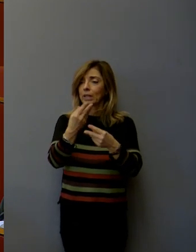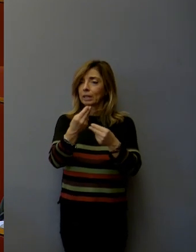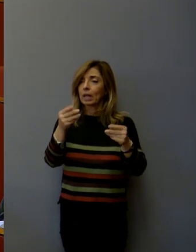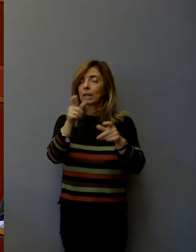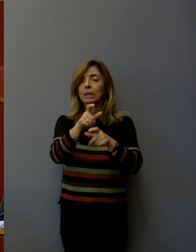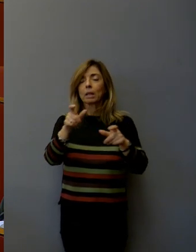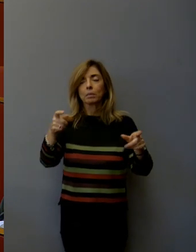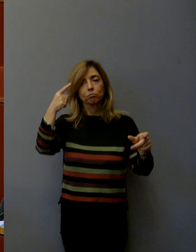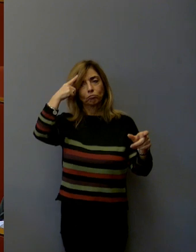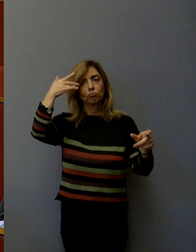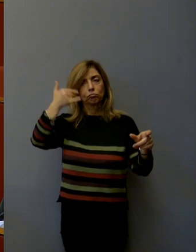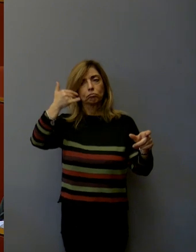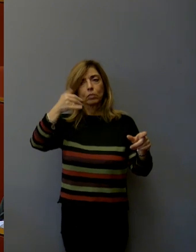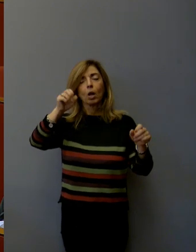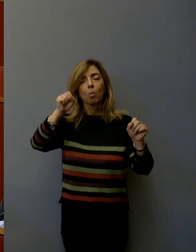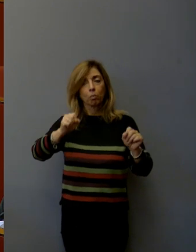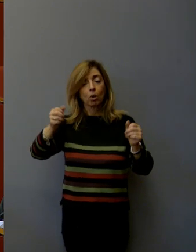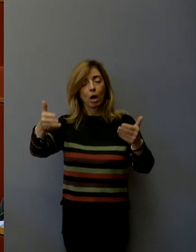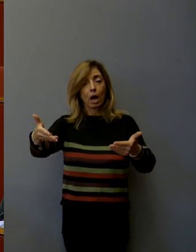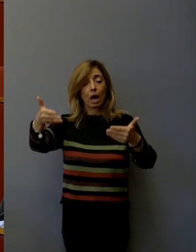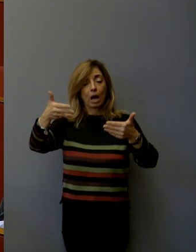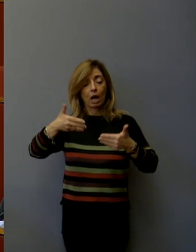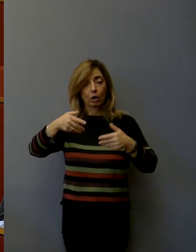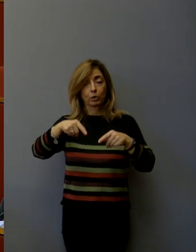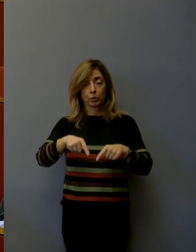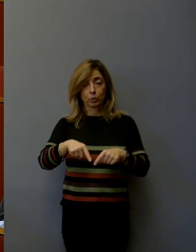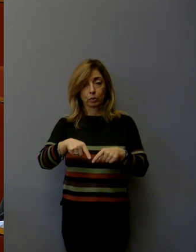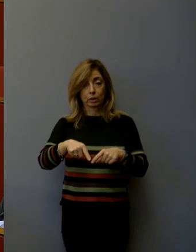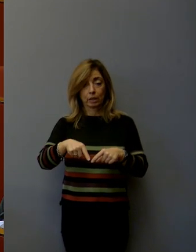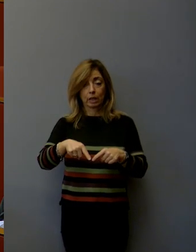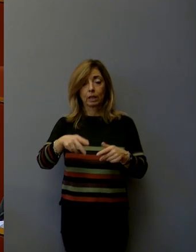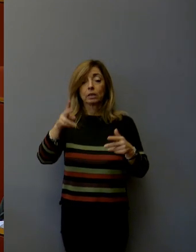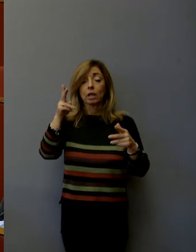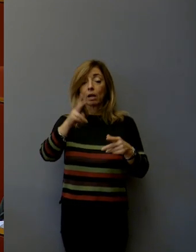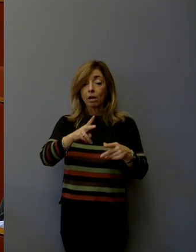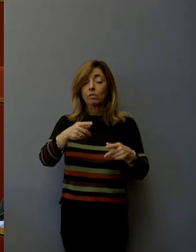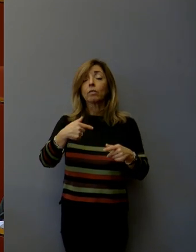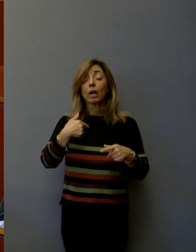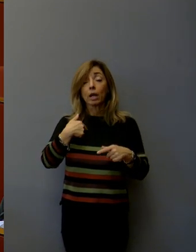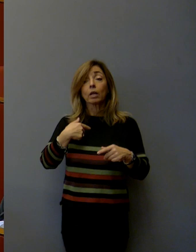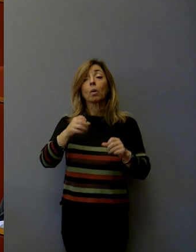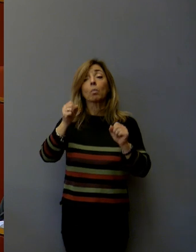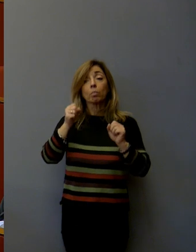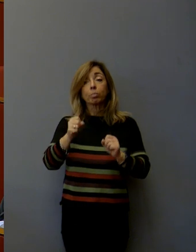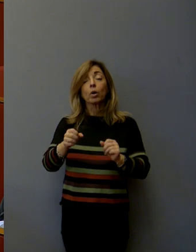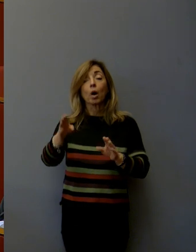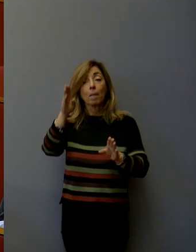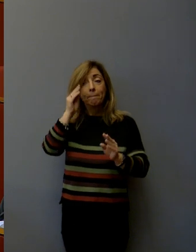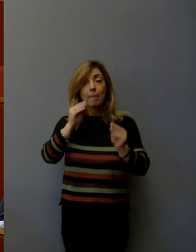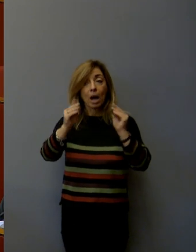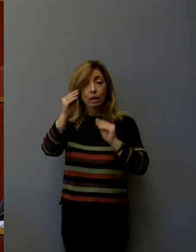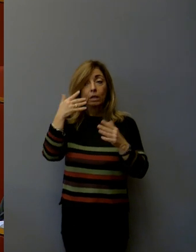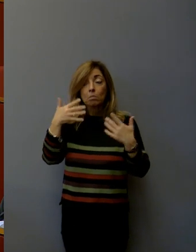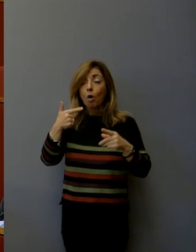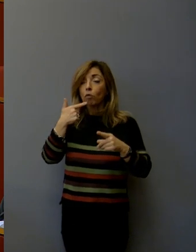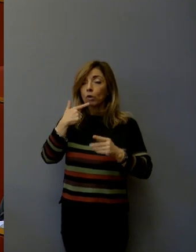per me non è mai finito il tempo in cui si può imparare da chi si occupa di solociologia urbana e di sicurezza urbana e magari